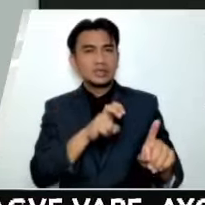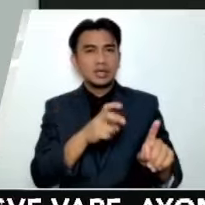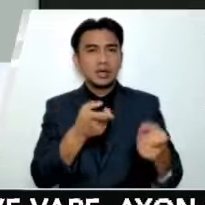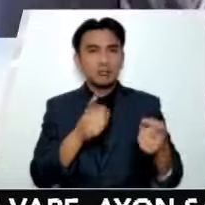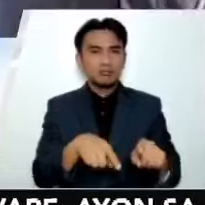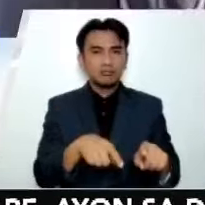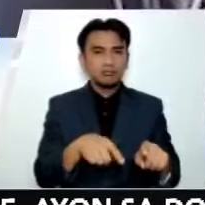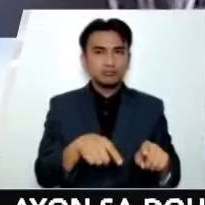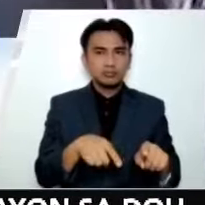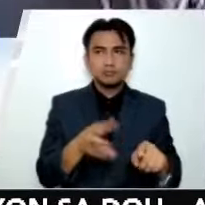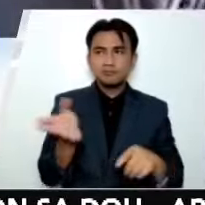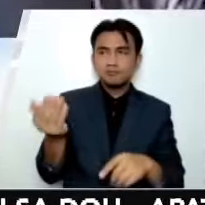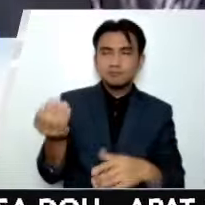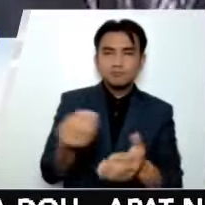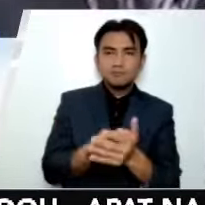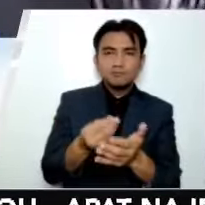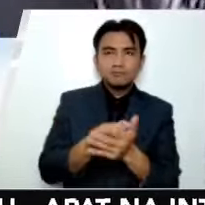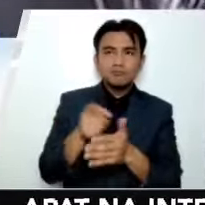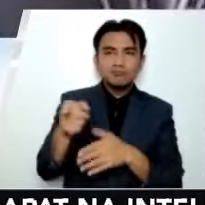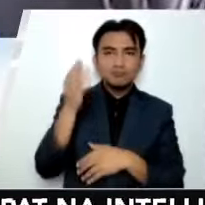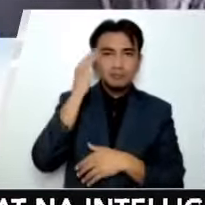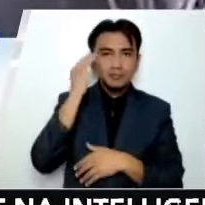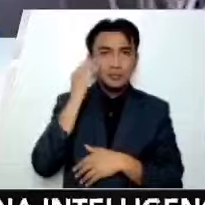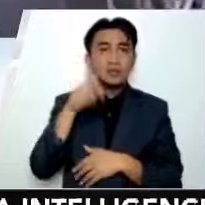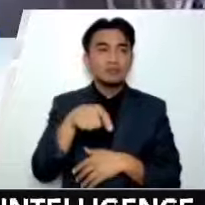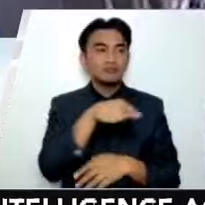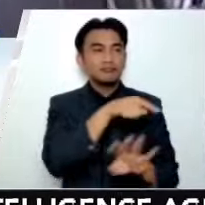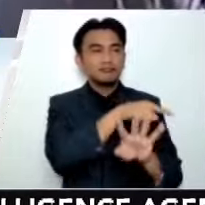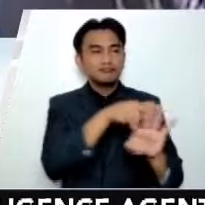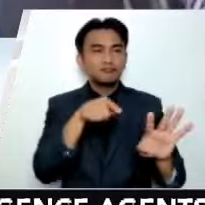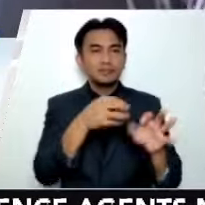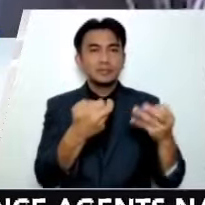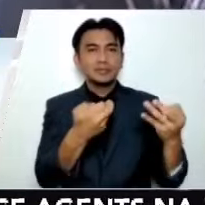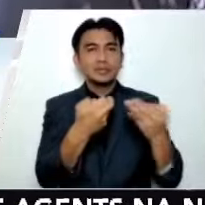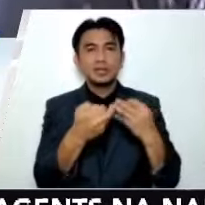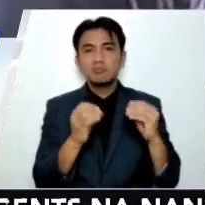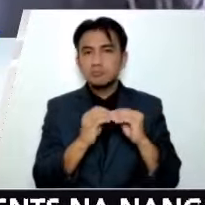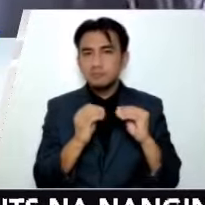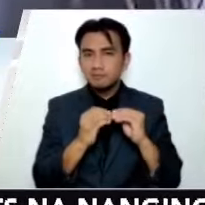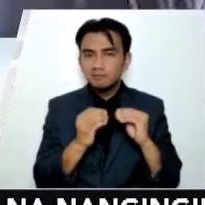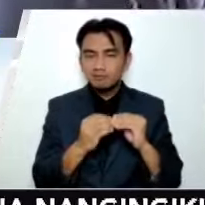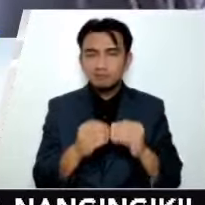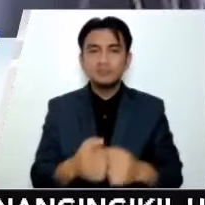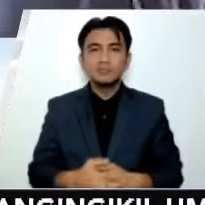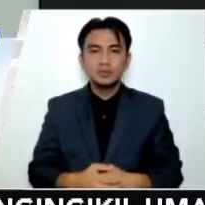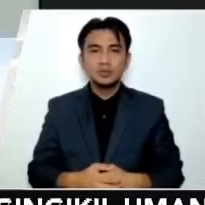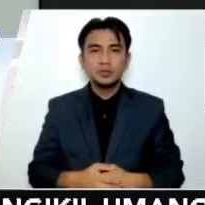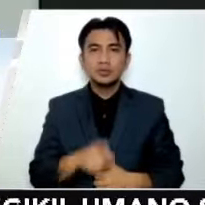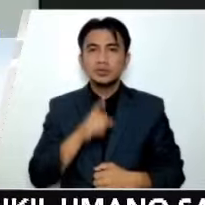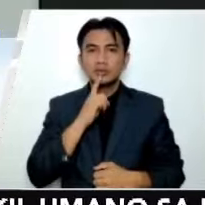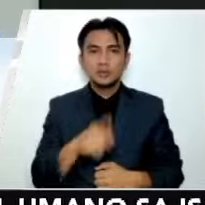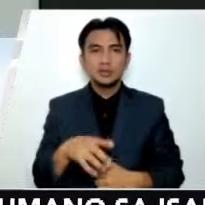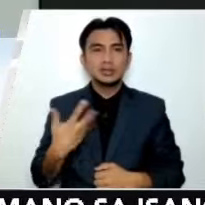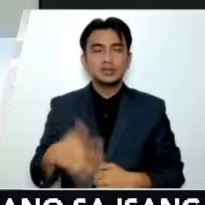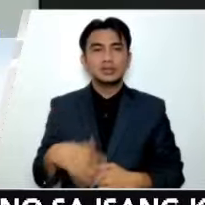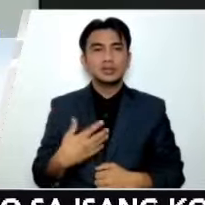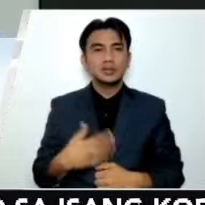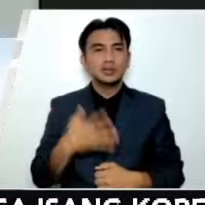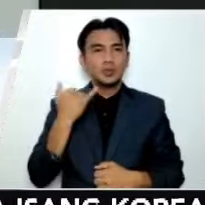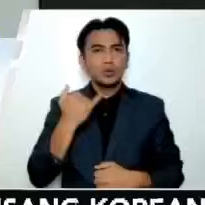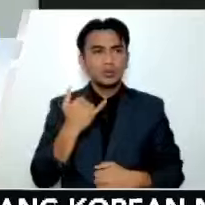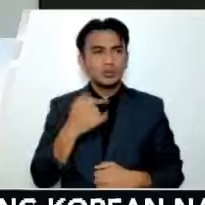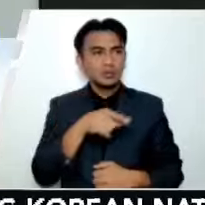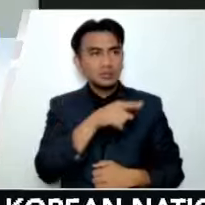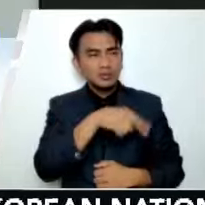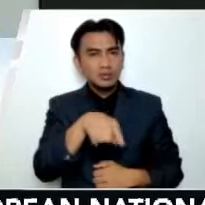to explain a lot. This is something that is very ironic dahil yung mga taong